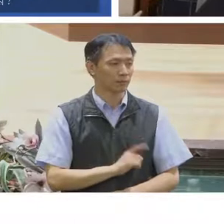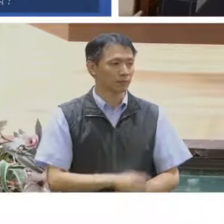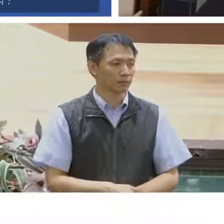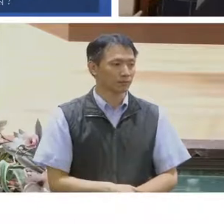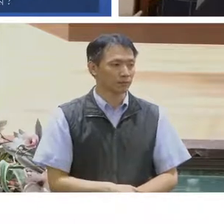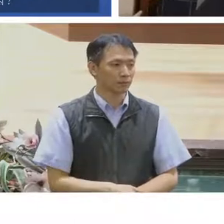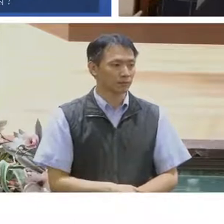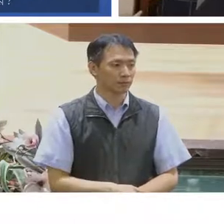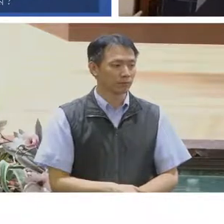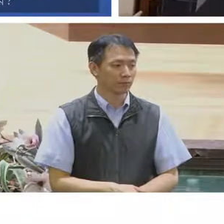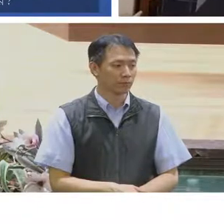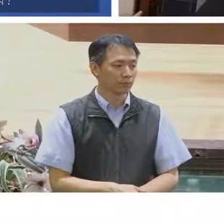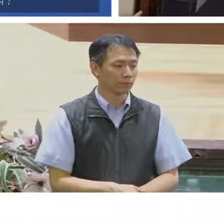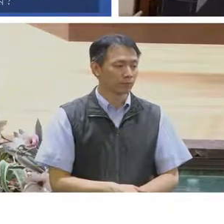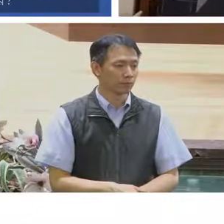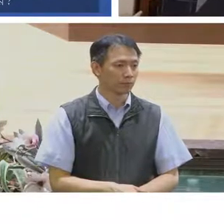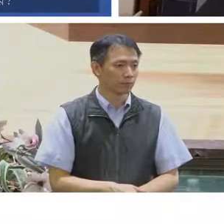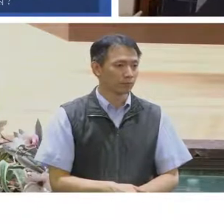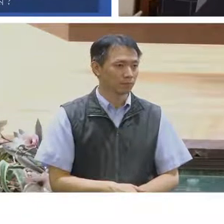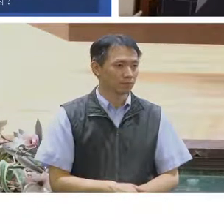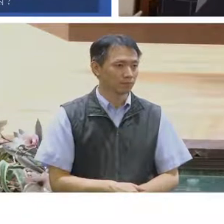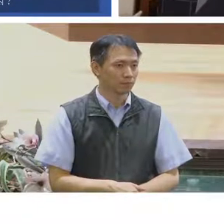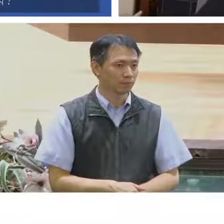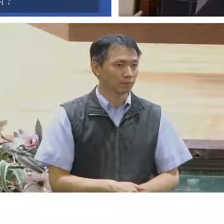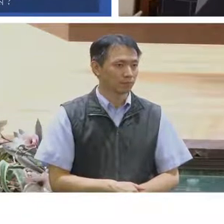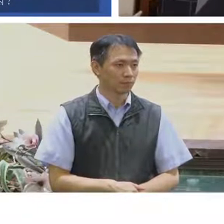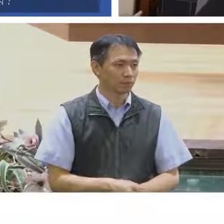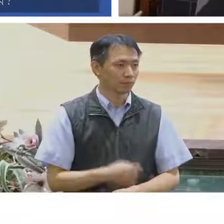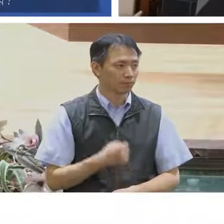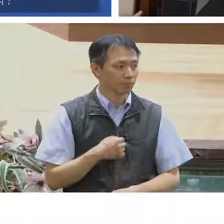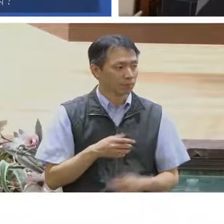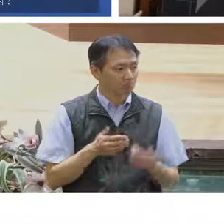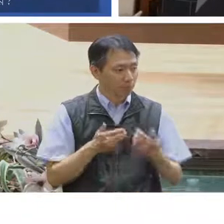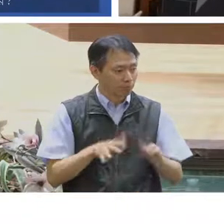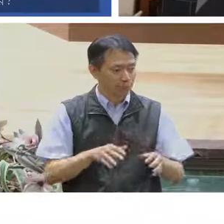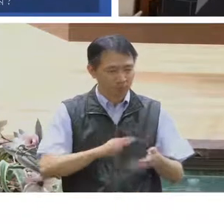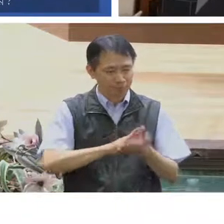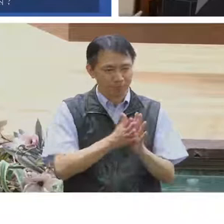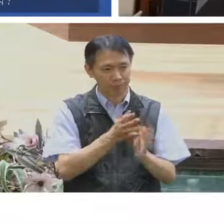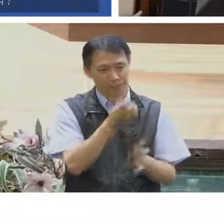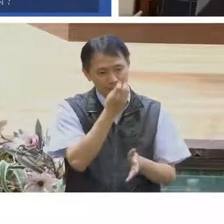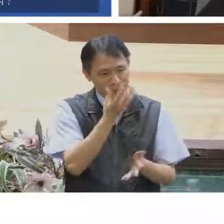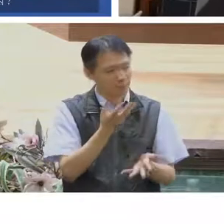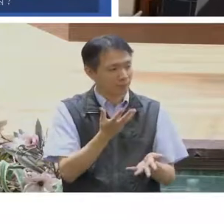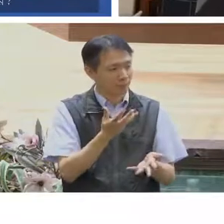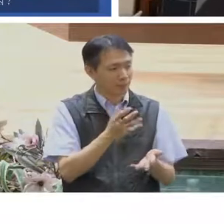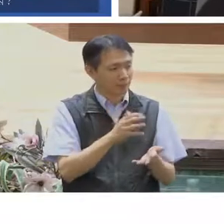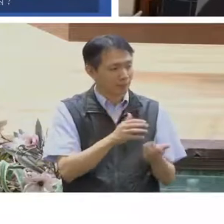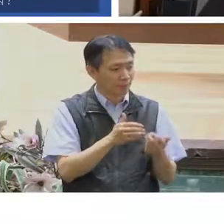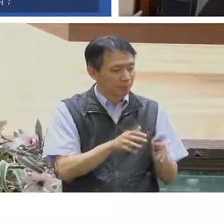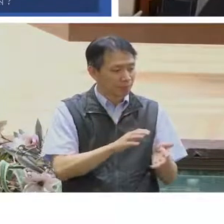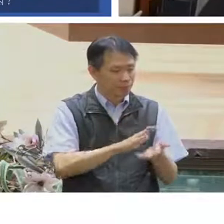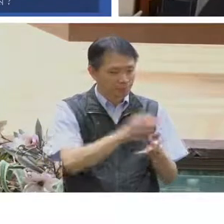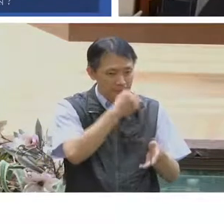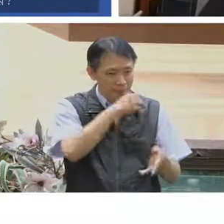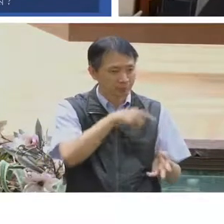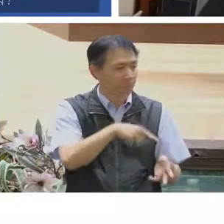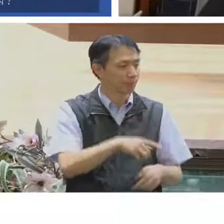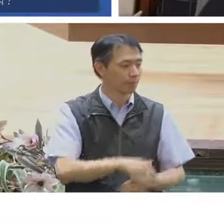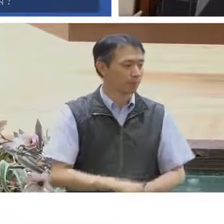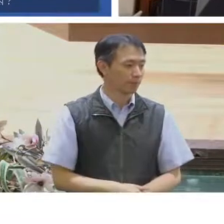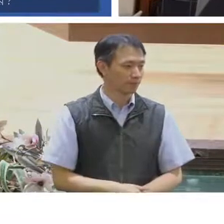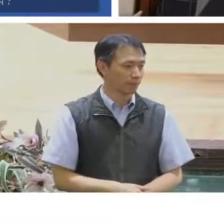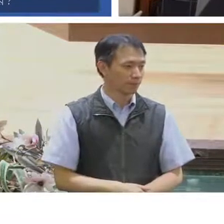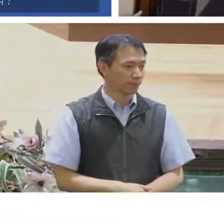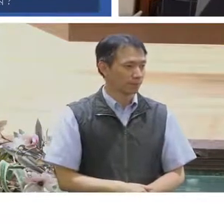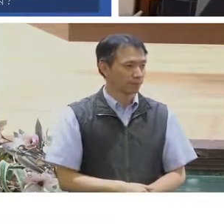我也有写过一篇，就是大家可以搜寻一下，叫不要变成香港啊，就是台湾澳门的两极的